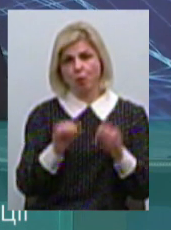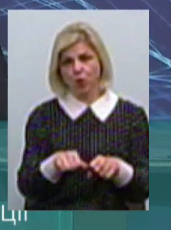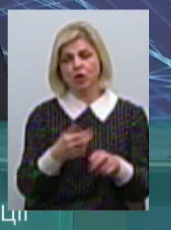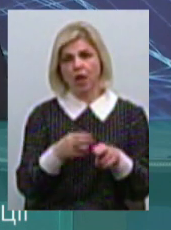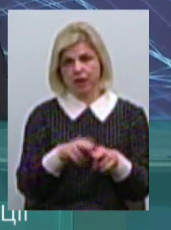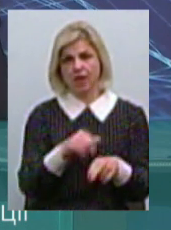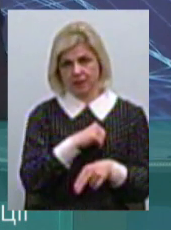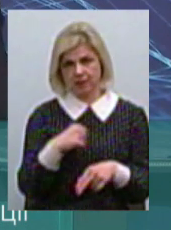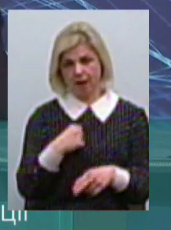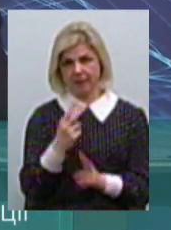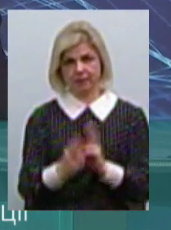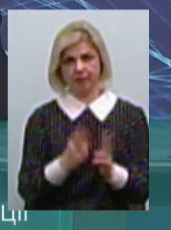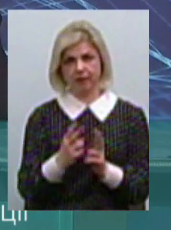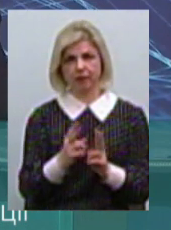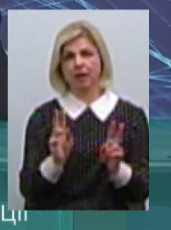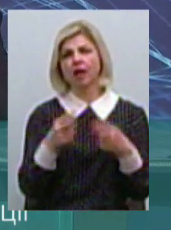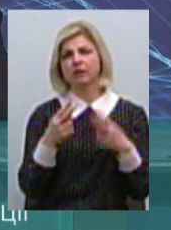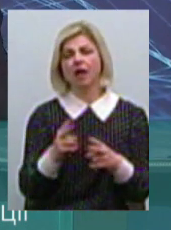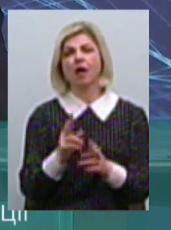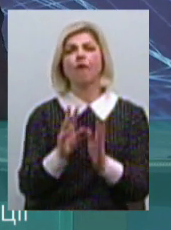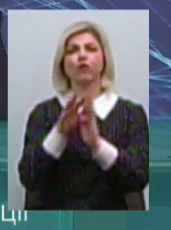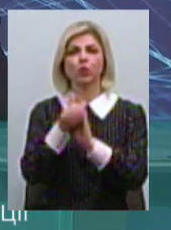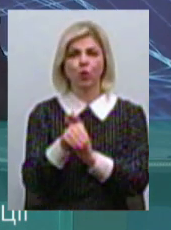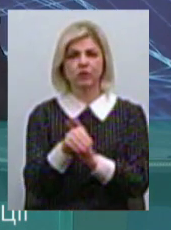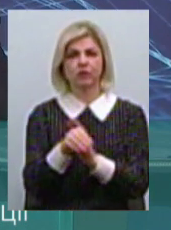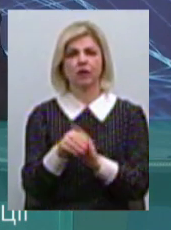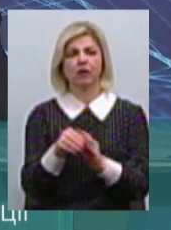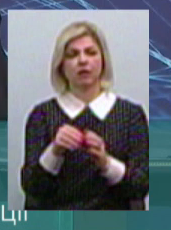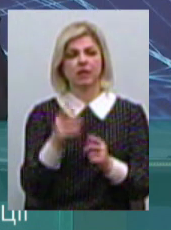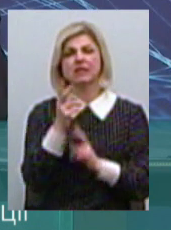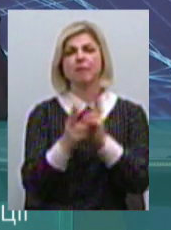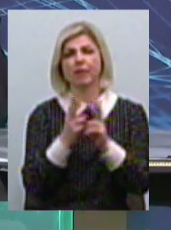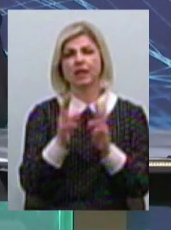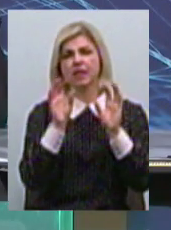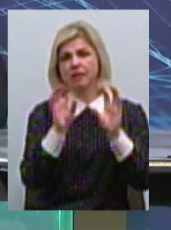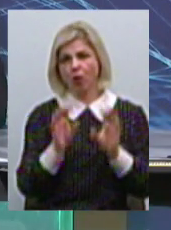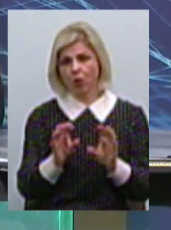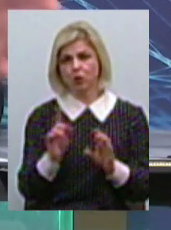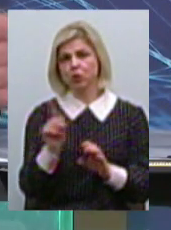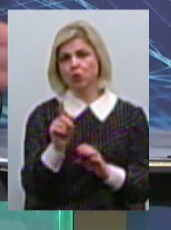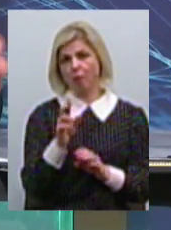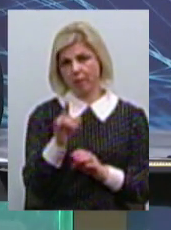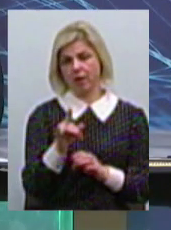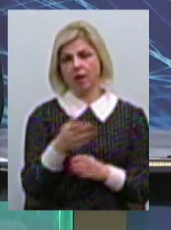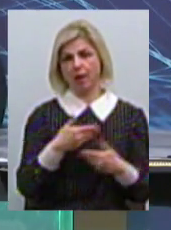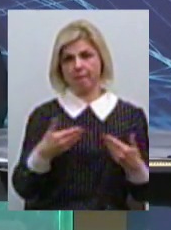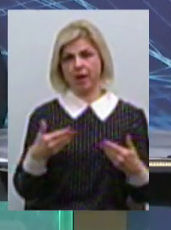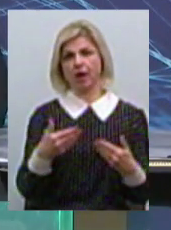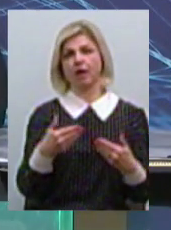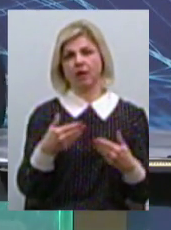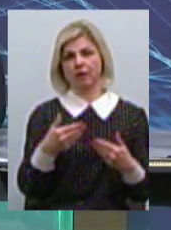змінити. Не потрібно змінювати, вносити якісь певні, зміни до законодавства для того, щоб ми достукались